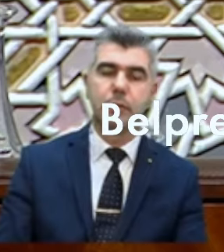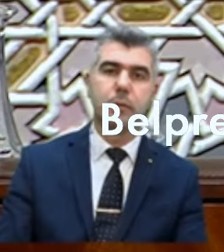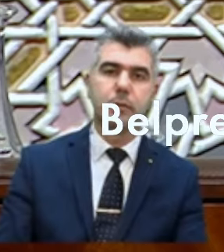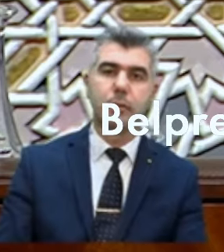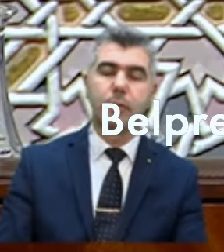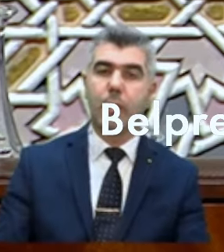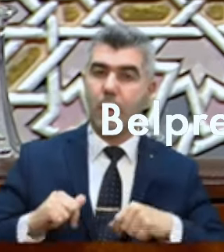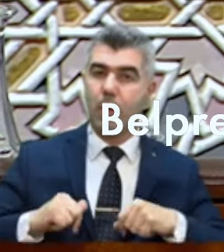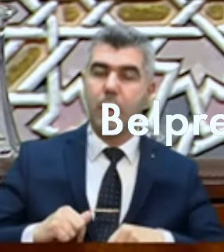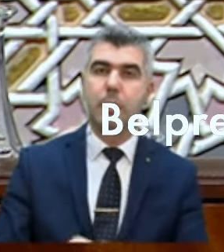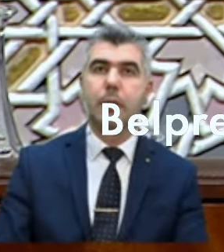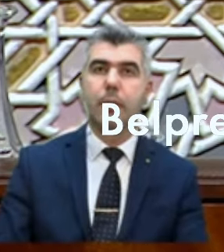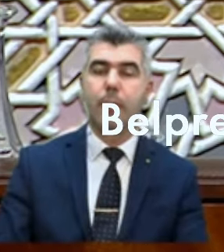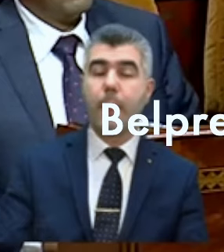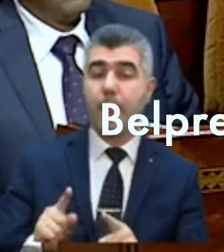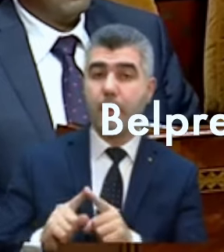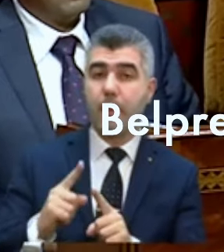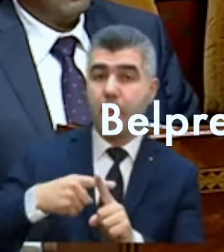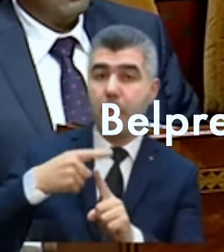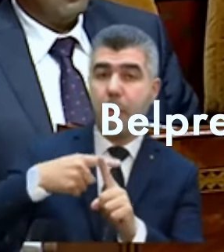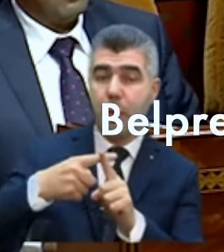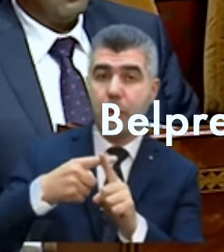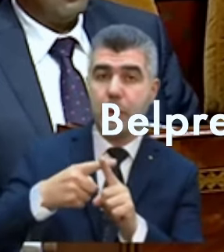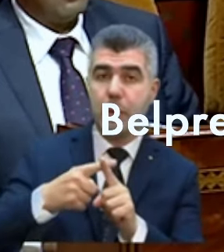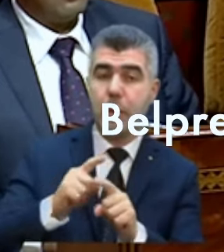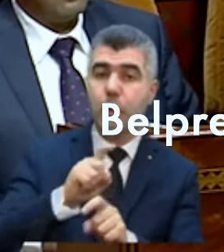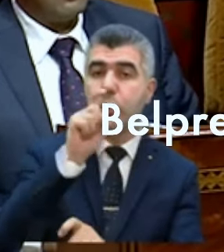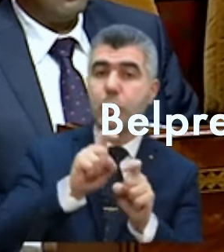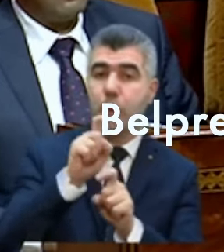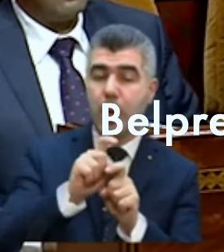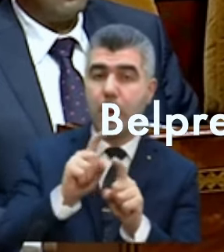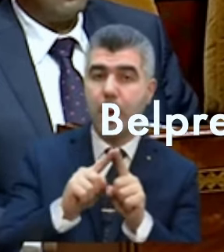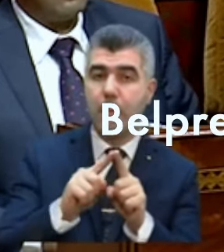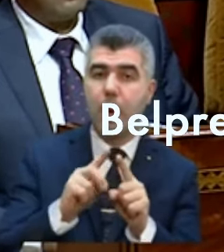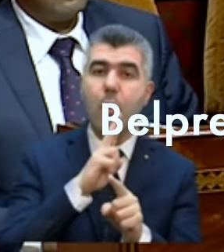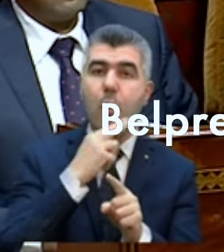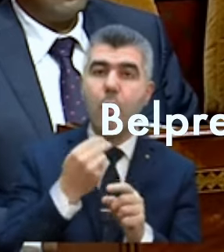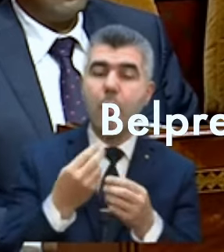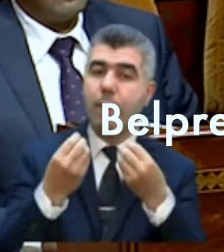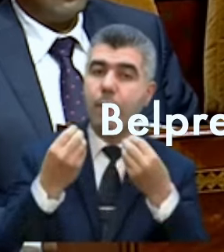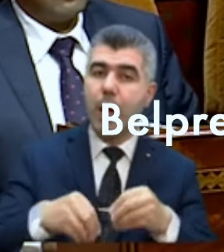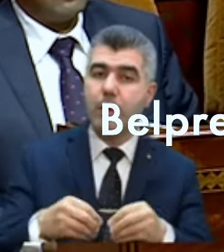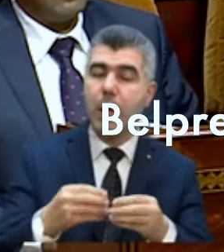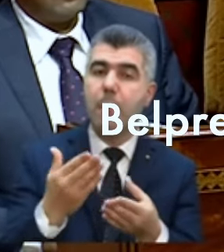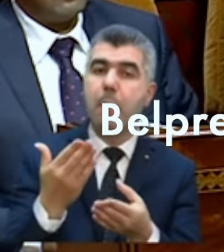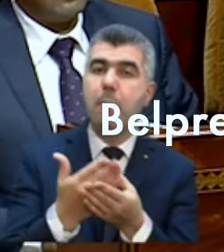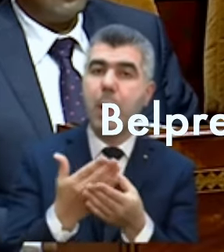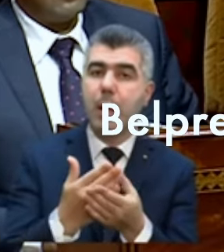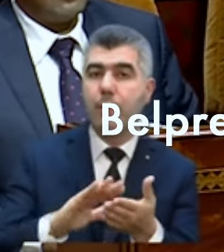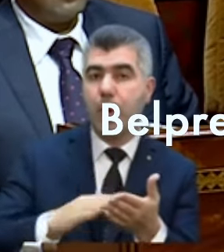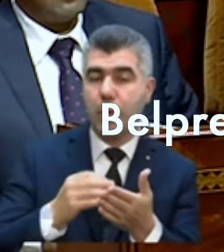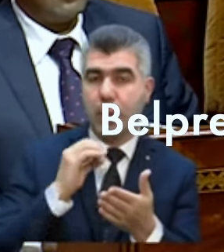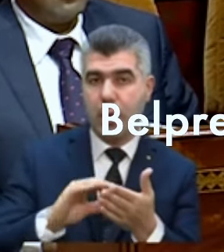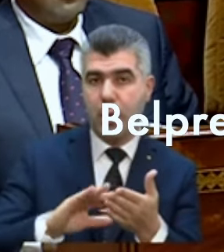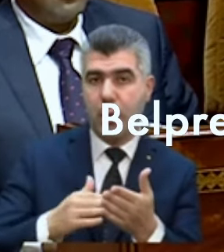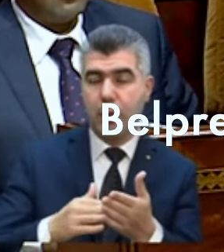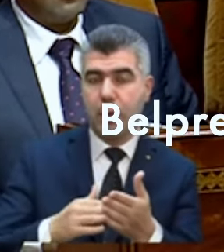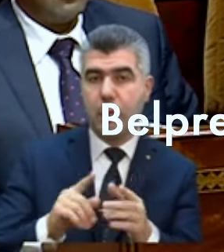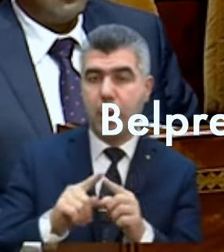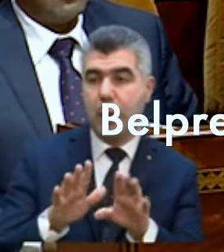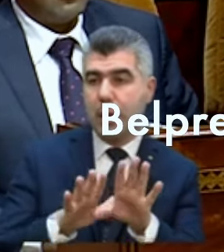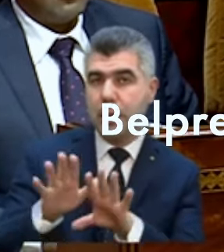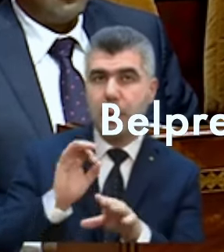السيد الوزير، هذه الولايات زادوا فيها عدد الأسئلة لأن الحكومة فشلت في تدبير العديد من الملفات، ومنطق أن الأسئلة